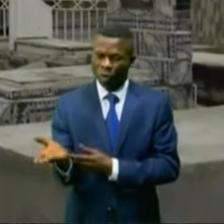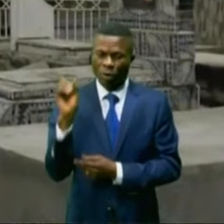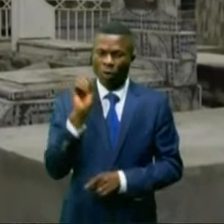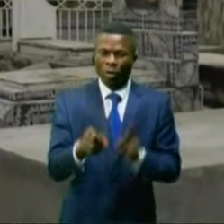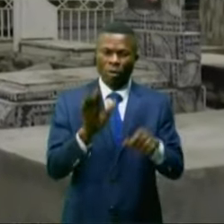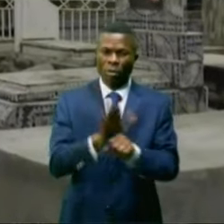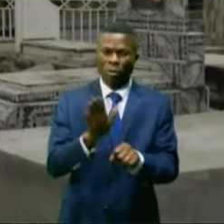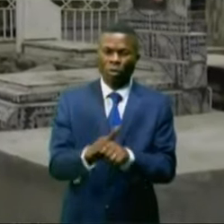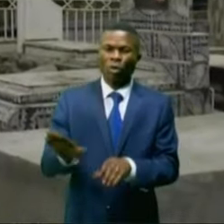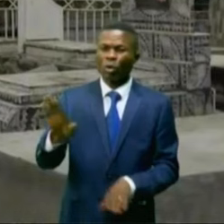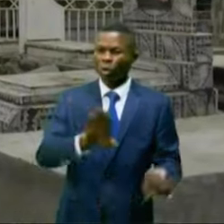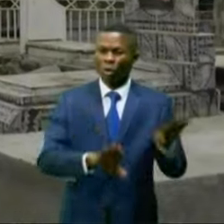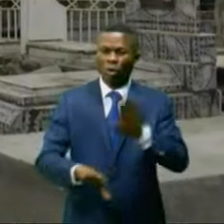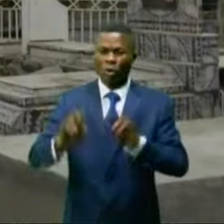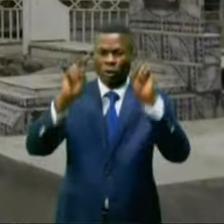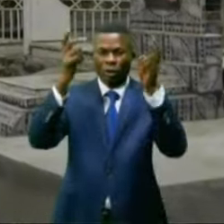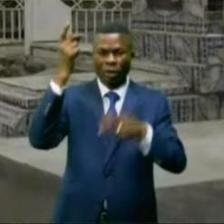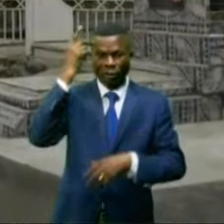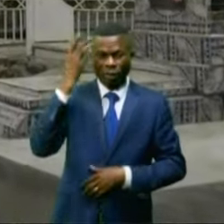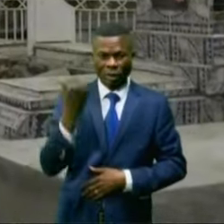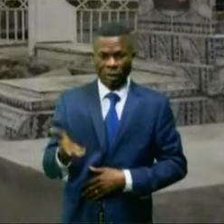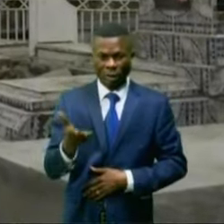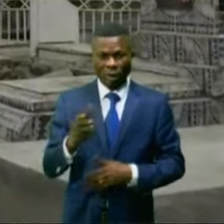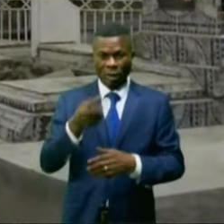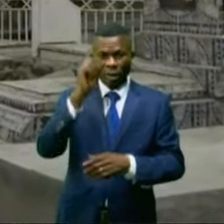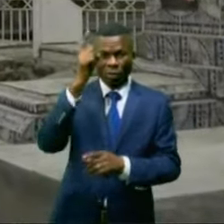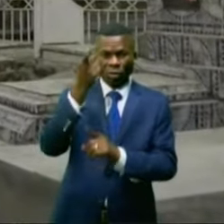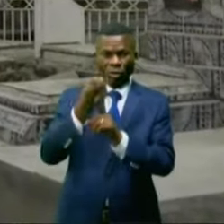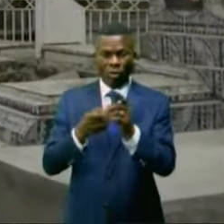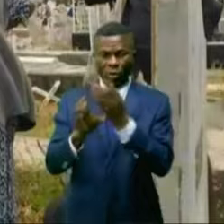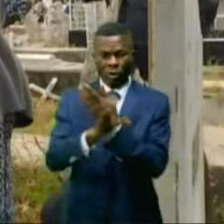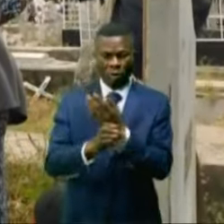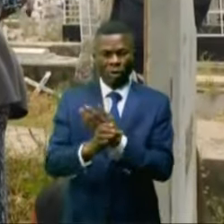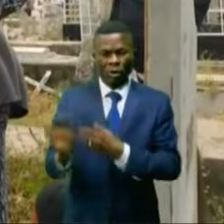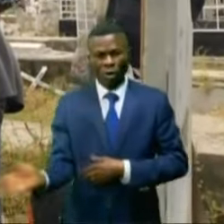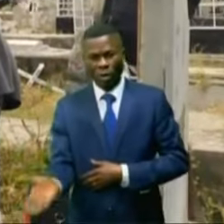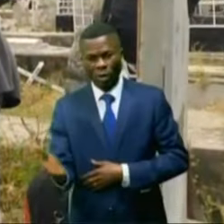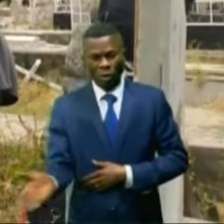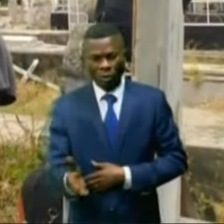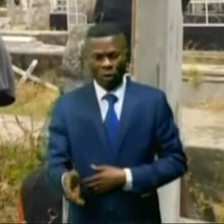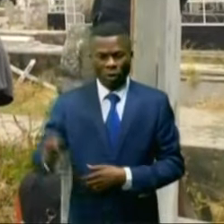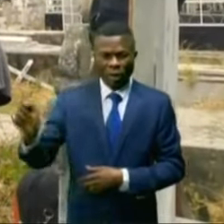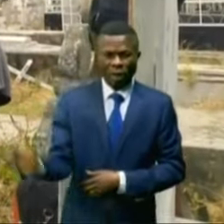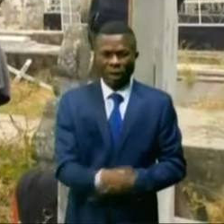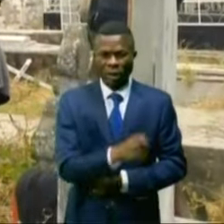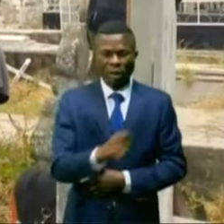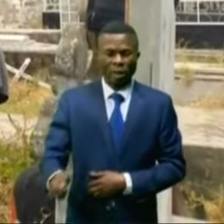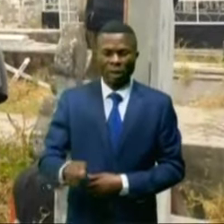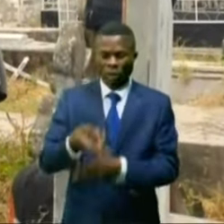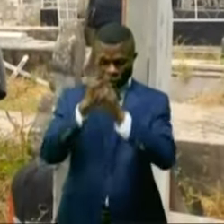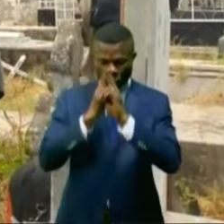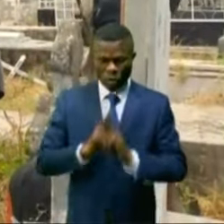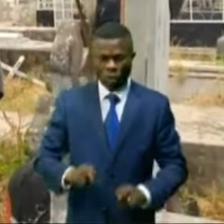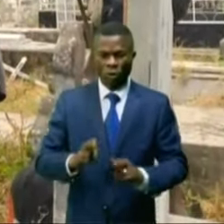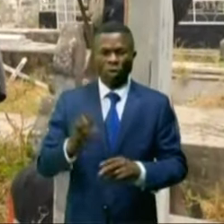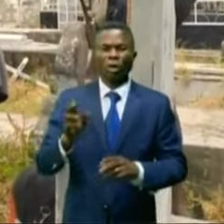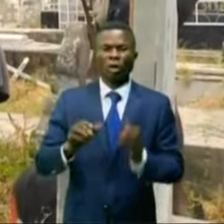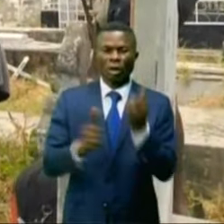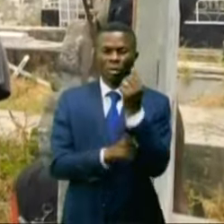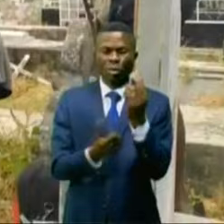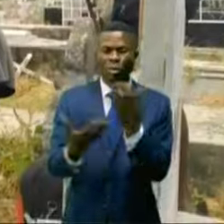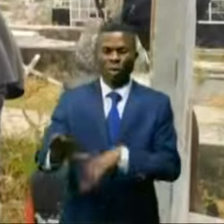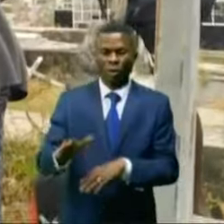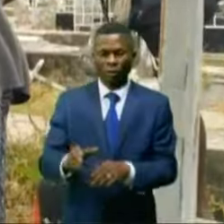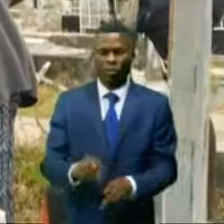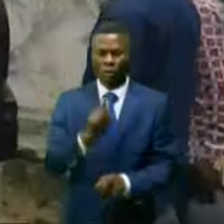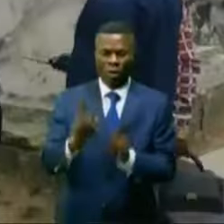différents cimetières de la capitale. C'est 1er août pour nettoyer les tombeaux et honorer leur mémoire par ces gestes de dépôt